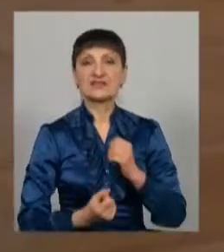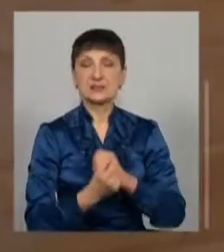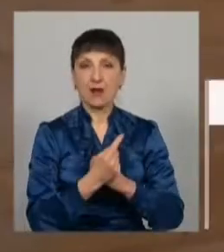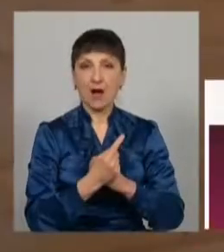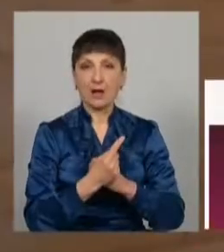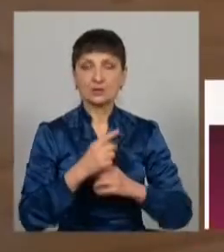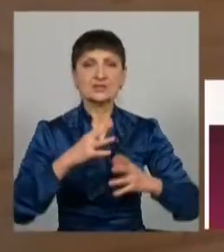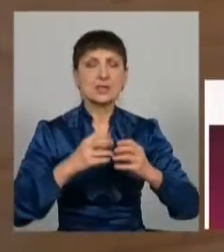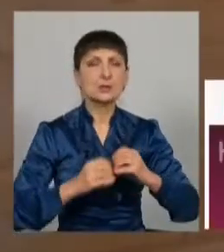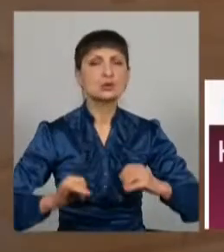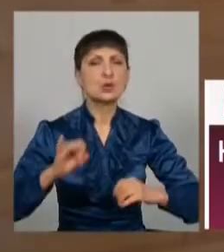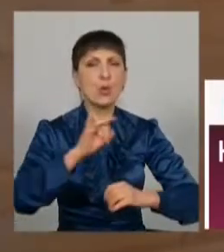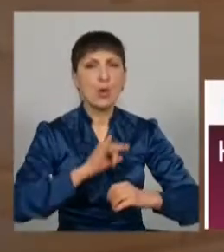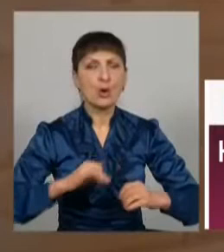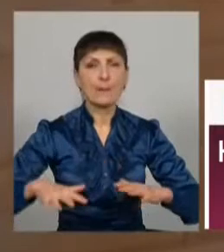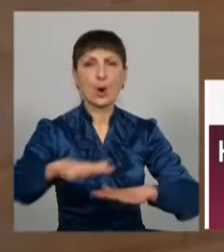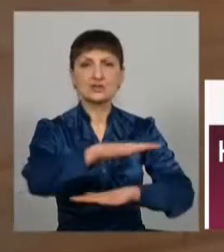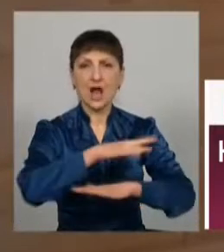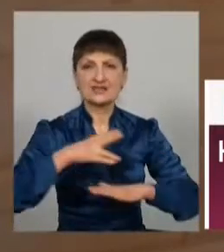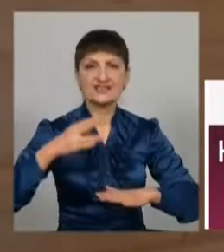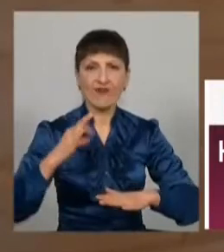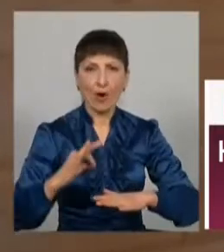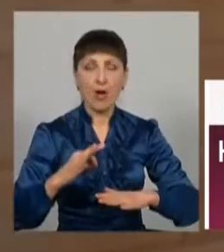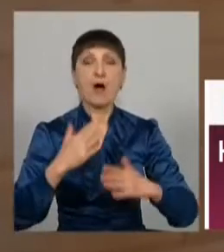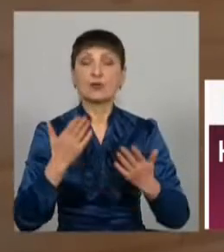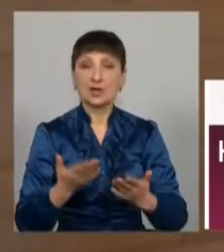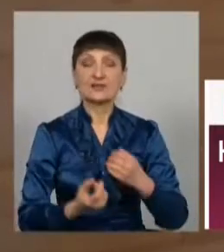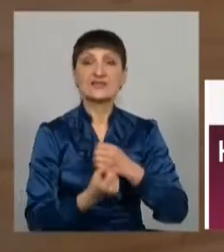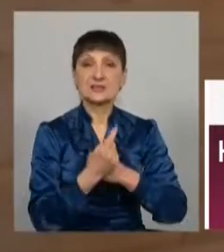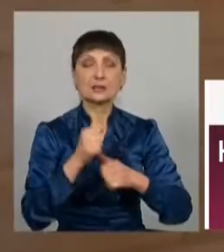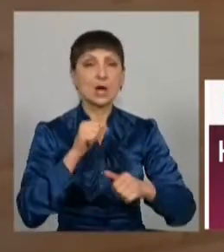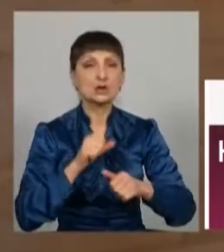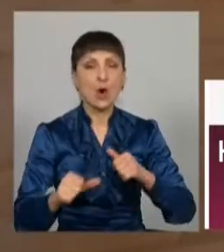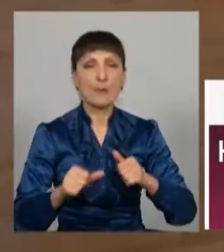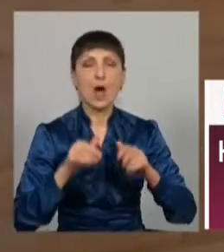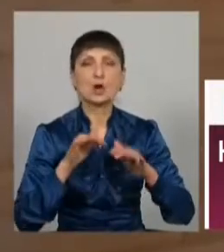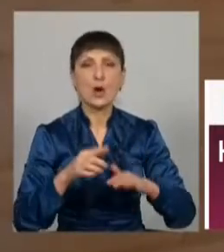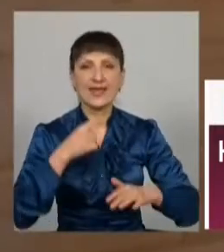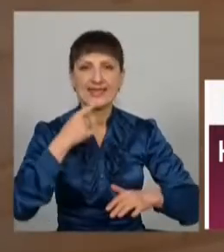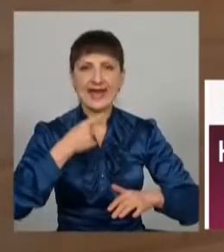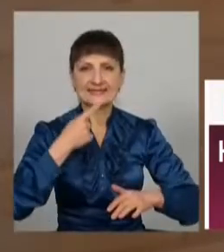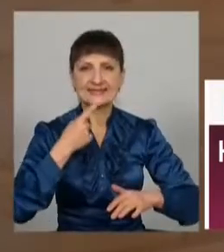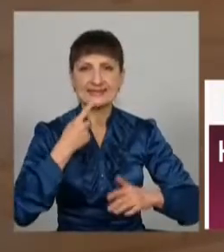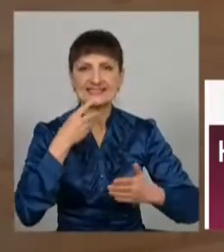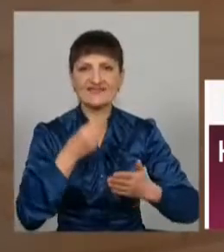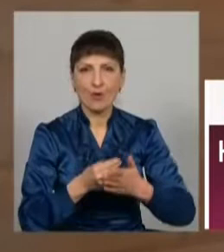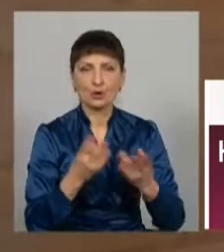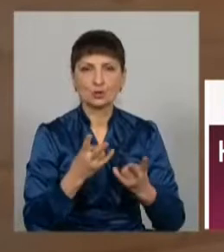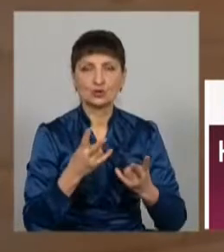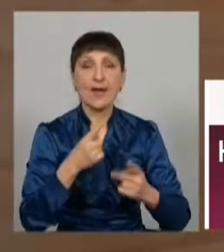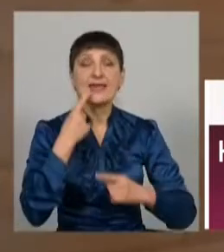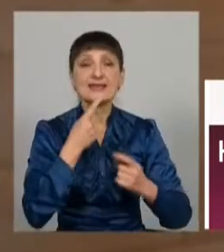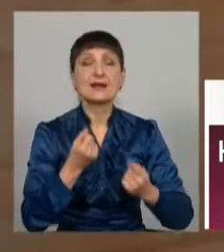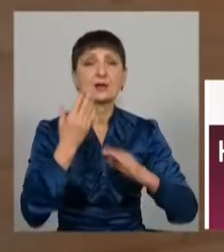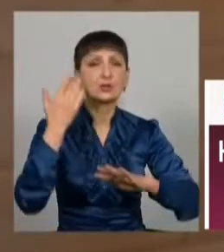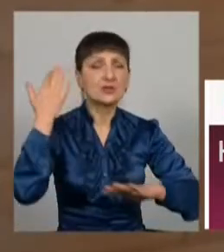целостная история, целостное пространство, то тогда и возникает особая роль языка, потому что язык формировался вот в